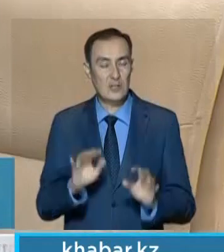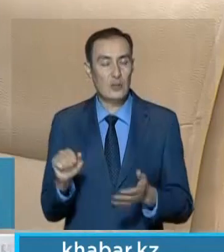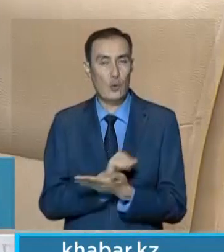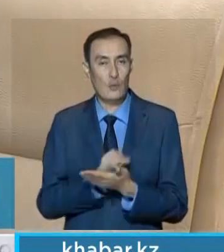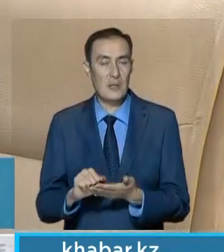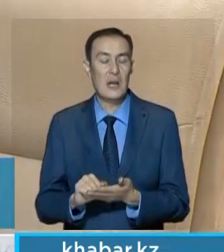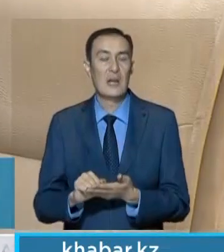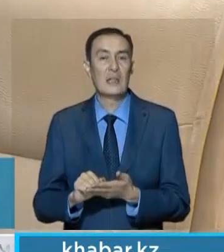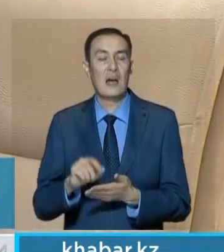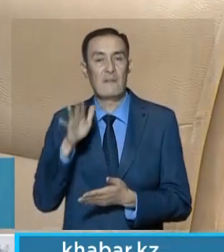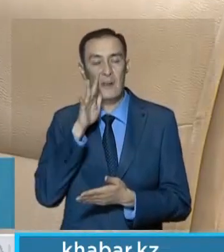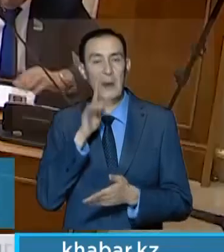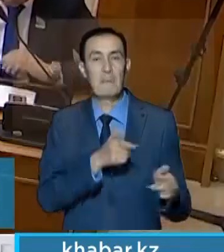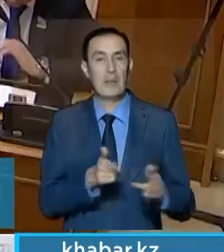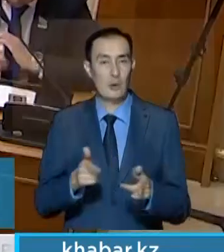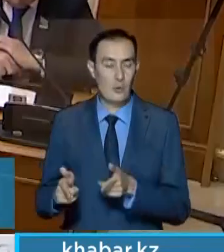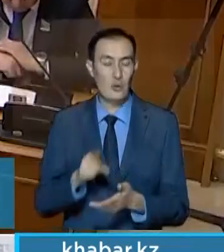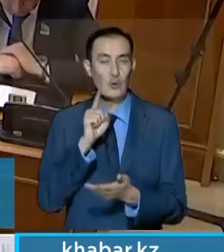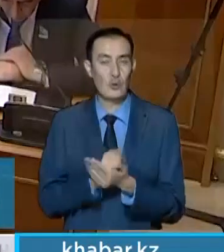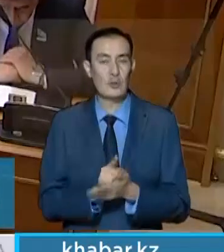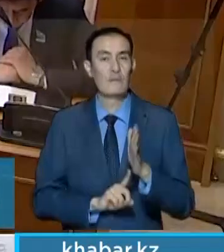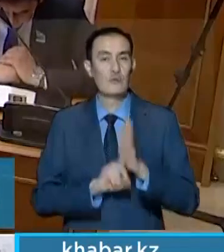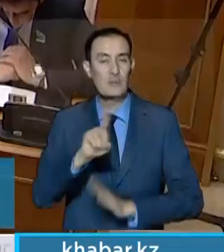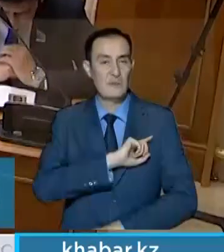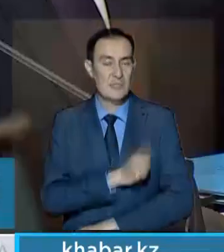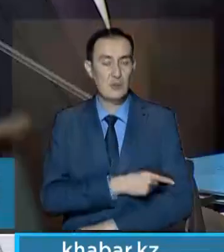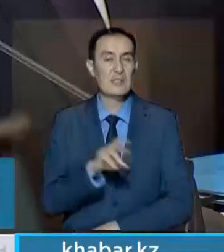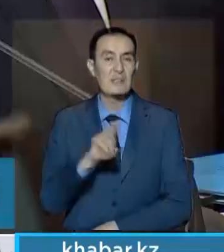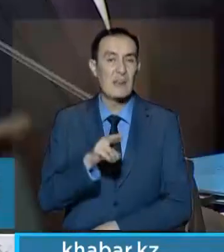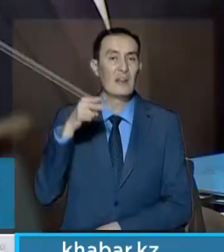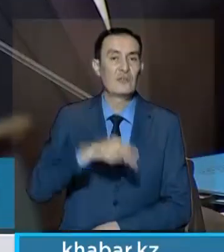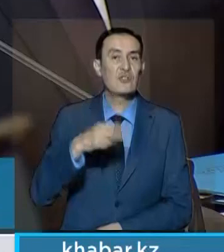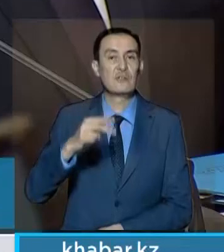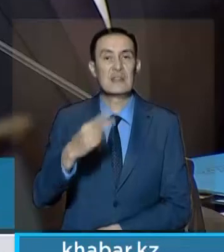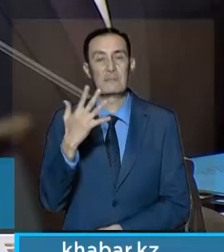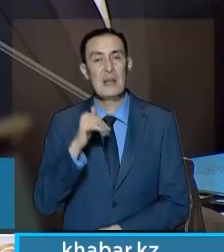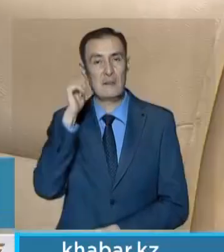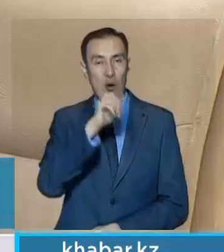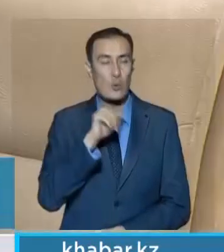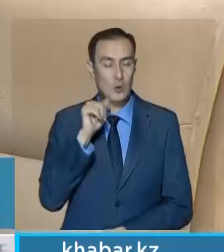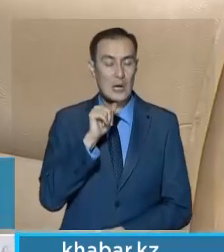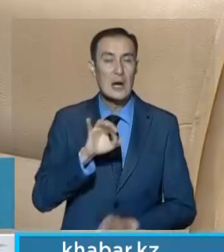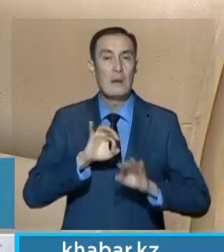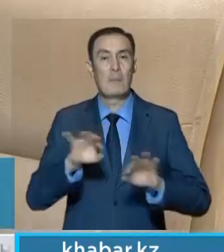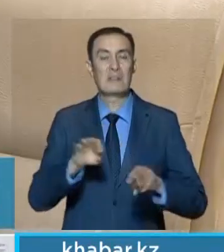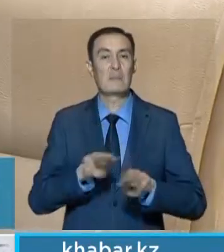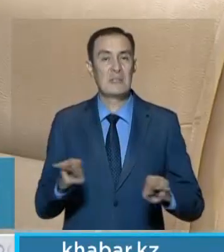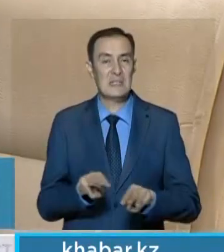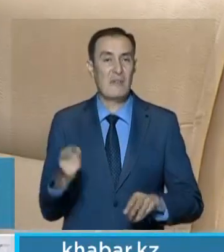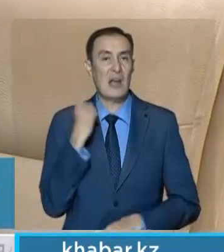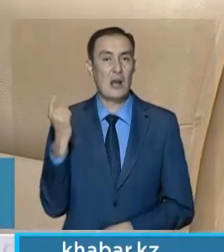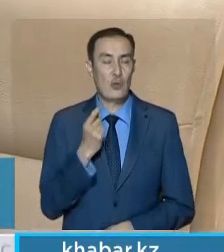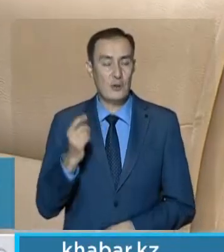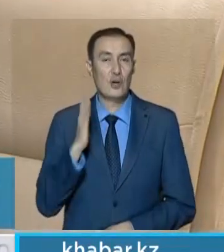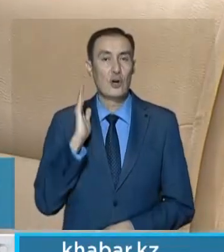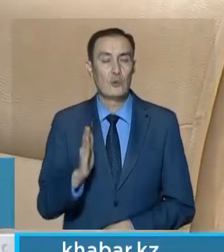Документ пока на стадии разработки, но должен вступить в силу с января 2025 года. По словам министра нацэкономики,